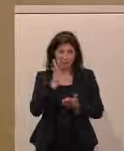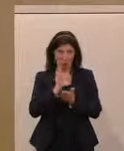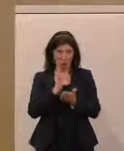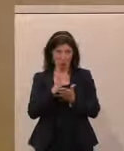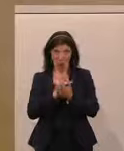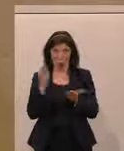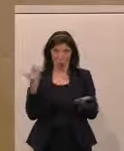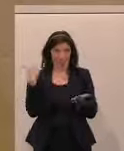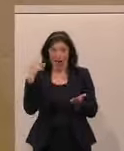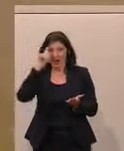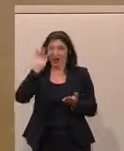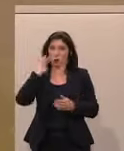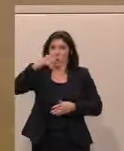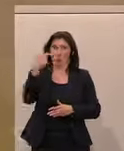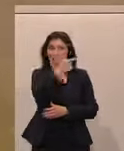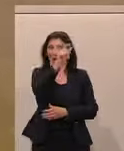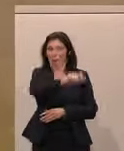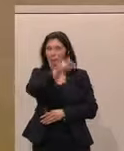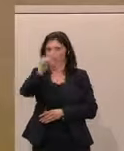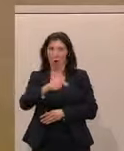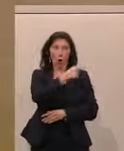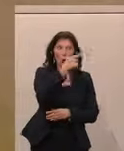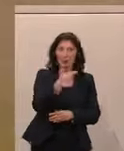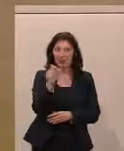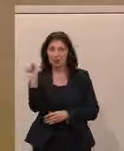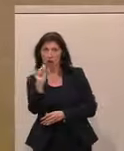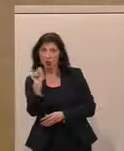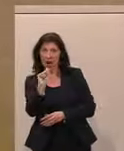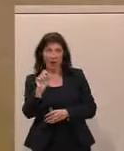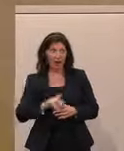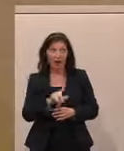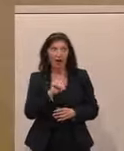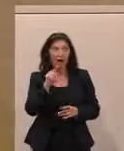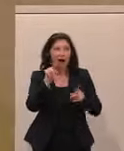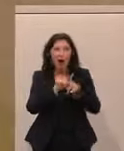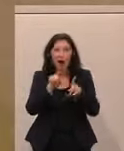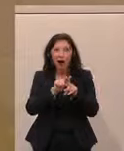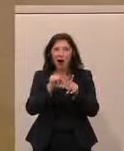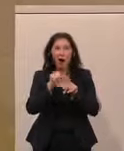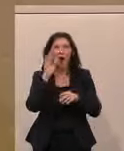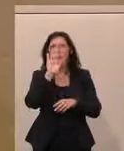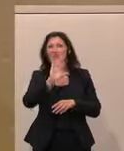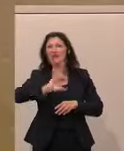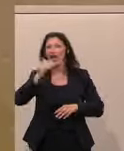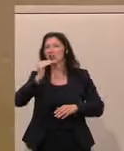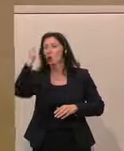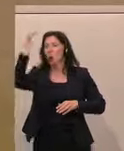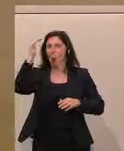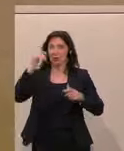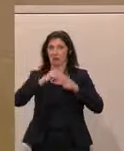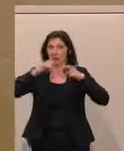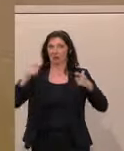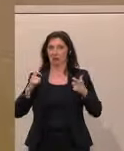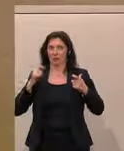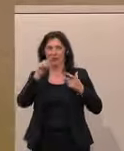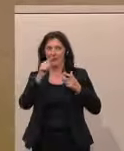und Gudenus wussten. Bis hinein in die abstrusen Gedankenspiele ihres vormals höchsten Funktionärs zeigt sich hier